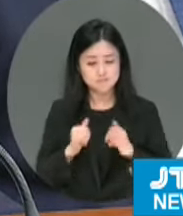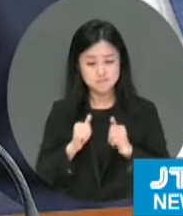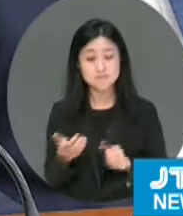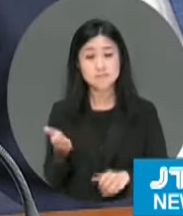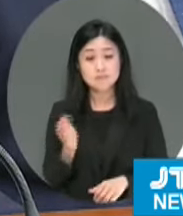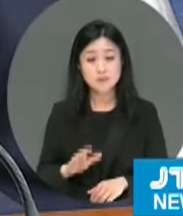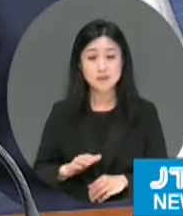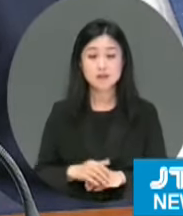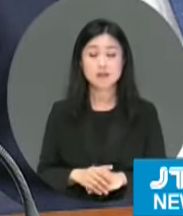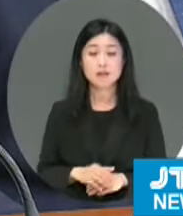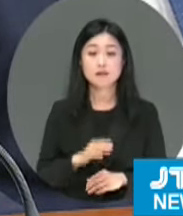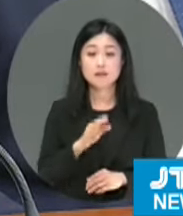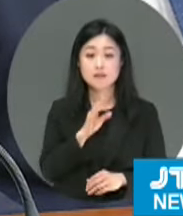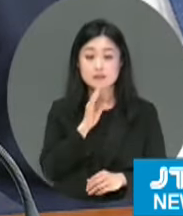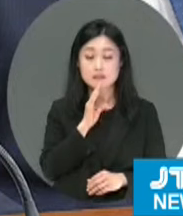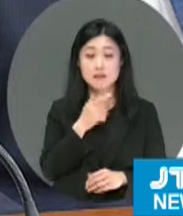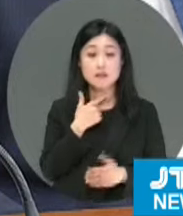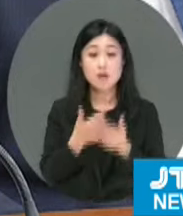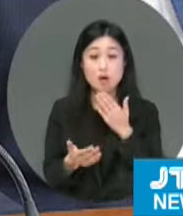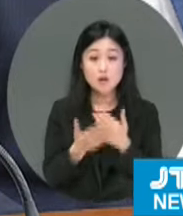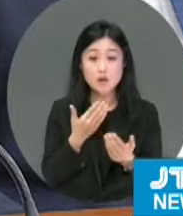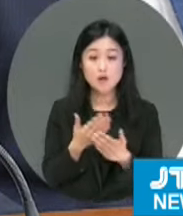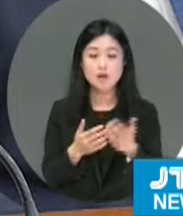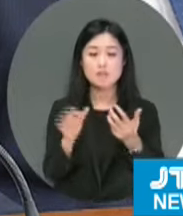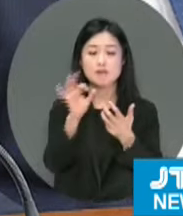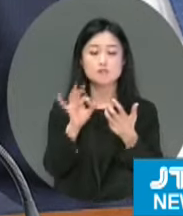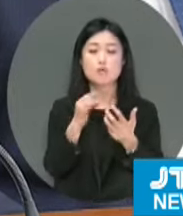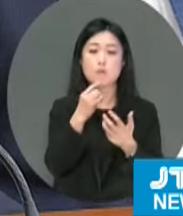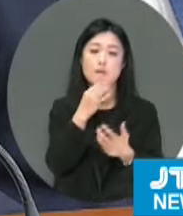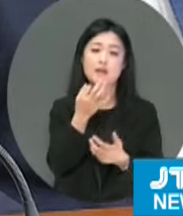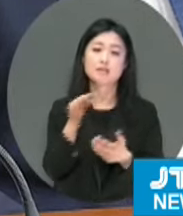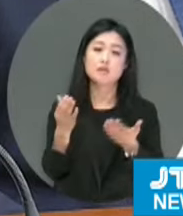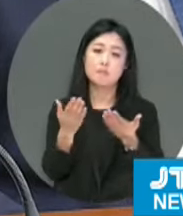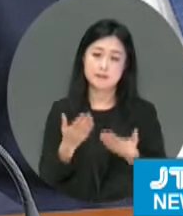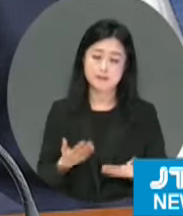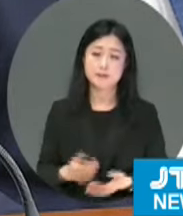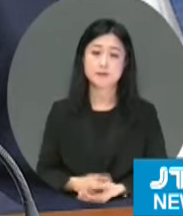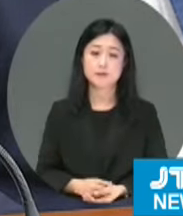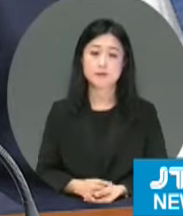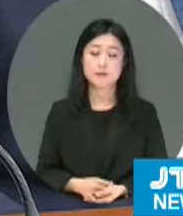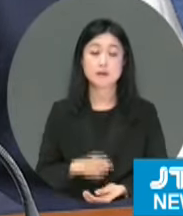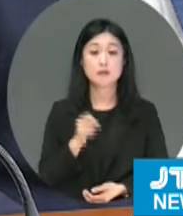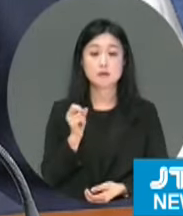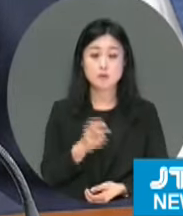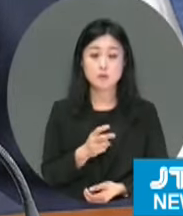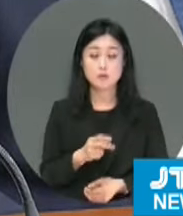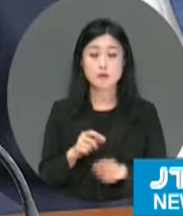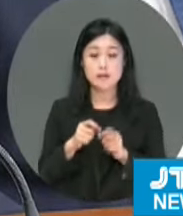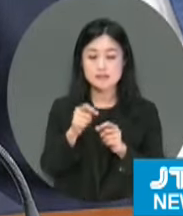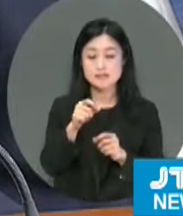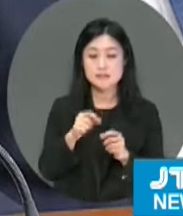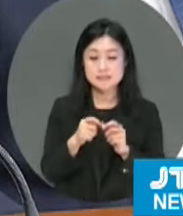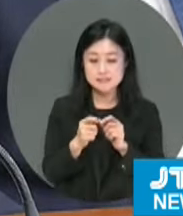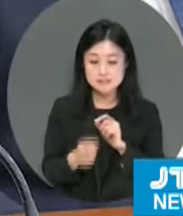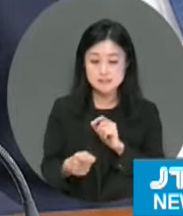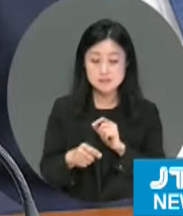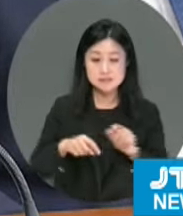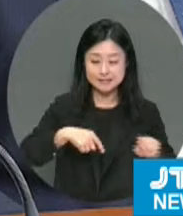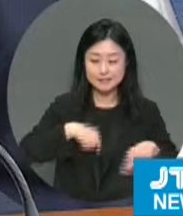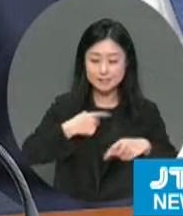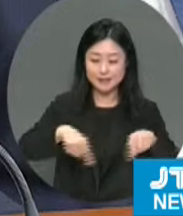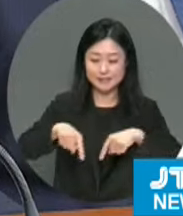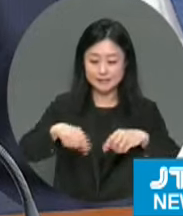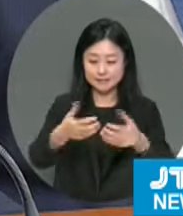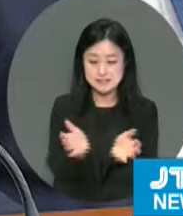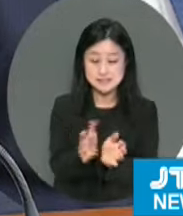있으면서도 실제로 경력은 80%밖에 인정이 안 되고 있고요. 또 지자체에서 사회복지시설